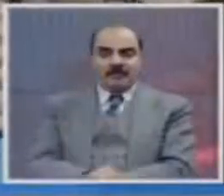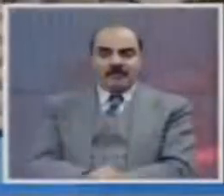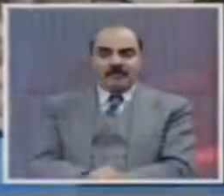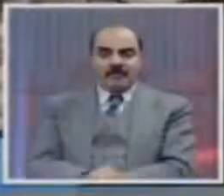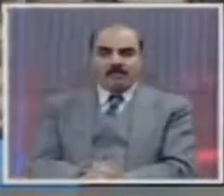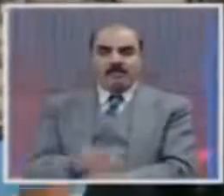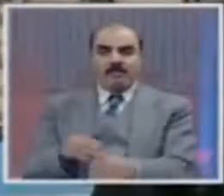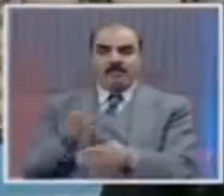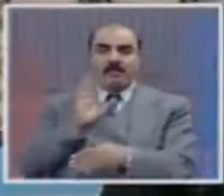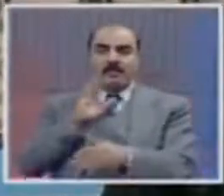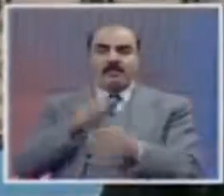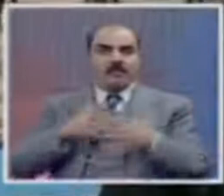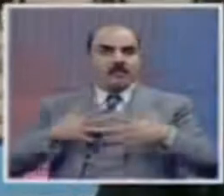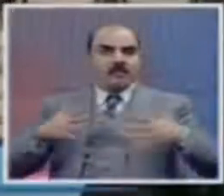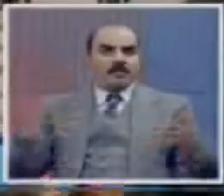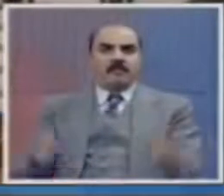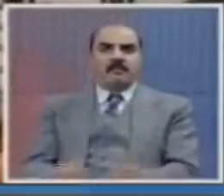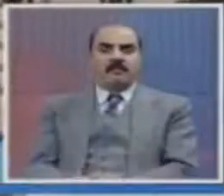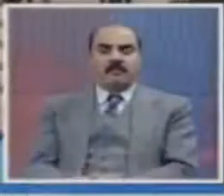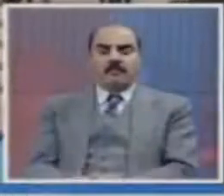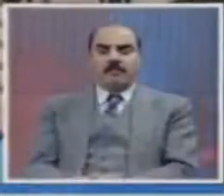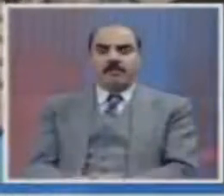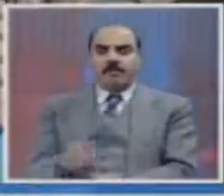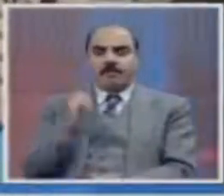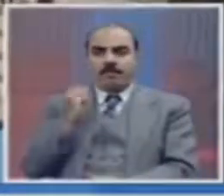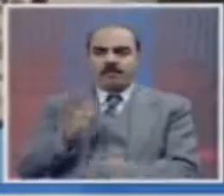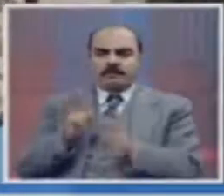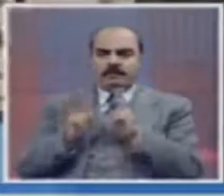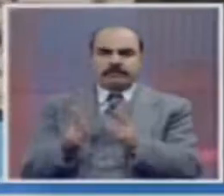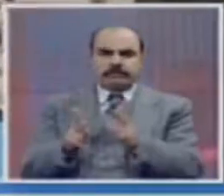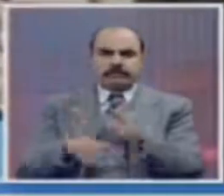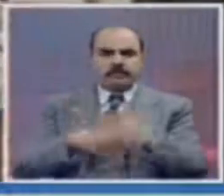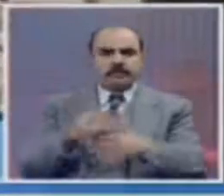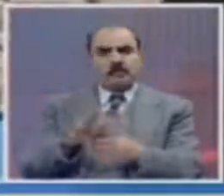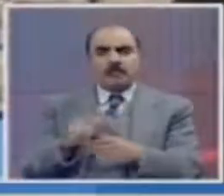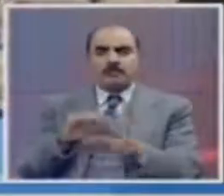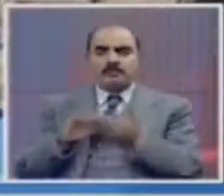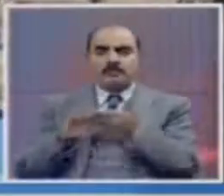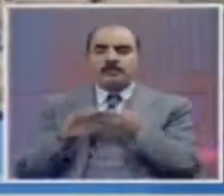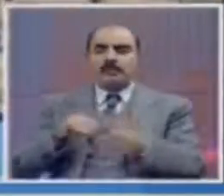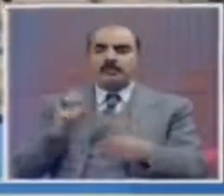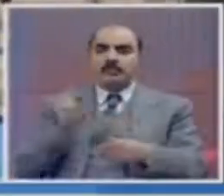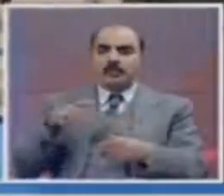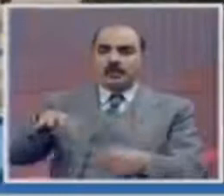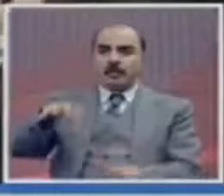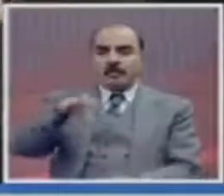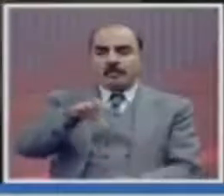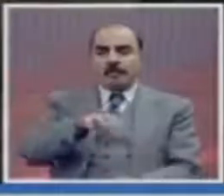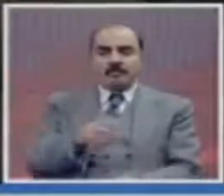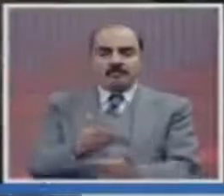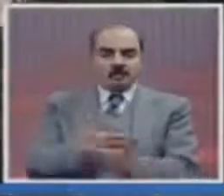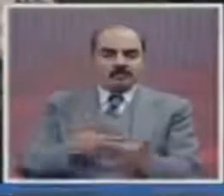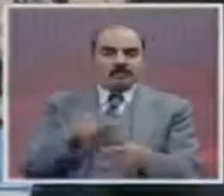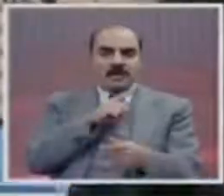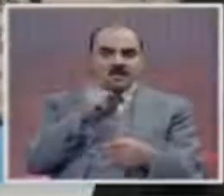منشأة تعليمية عظيمة هتقام في أسرع وقت، هتنعكس خدماتها على المجتمع وعلى